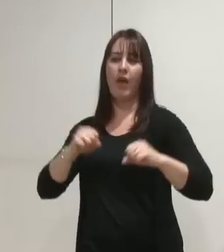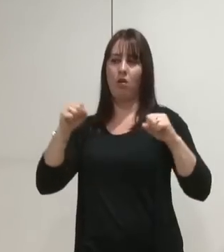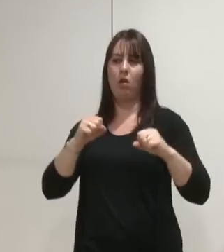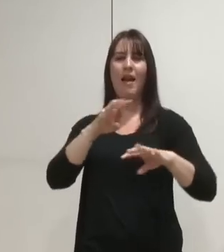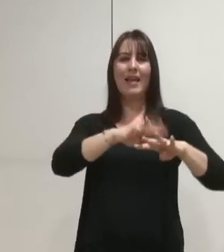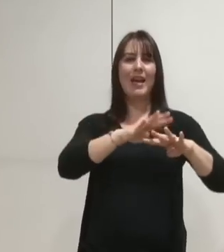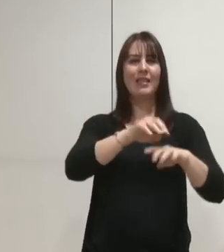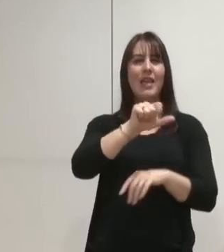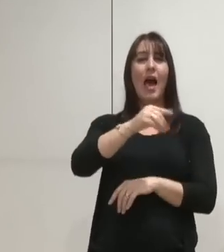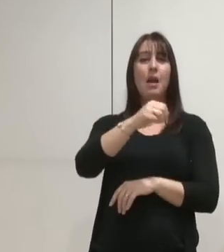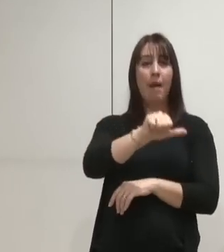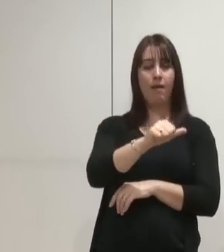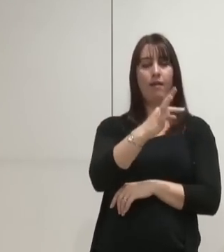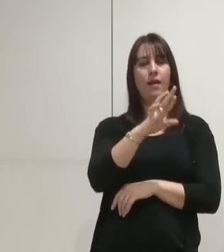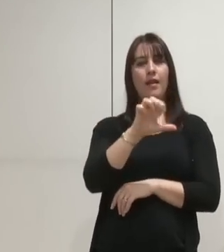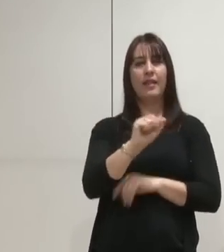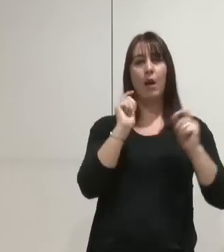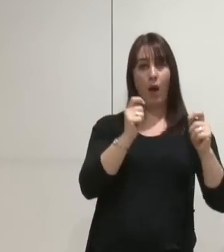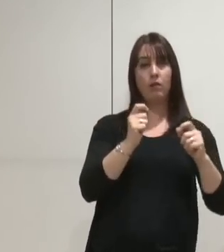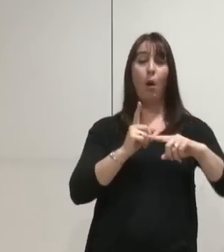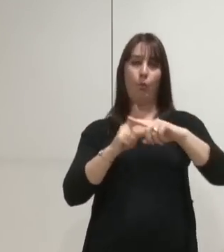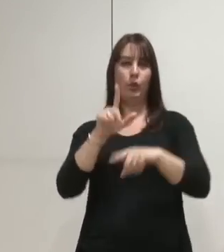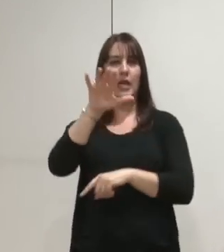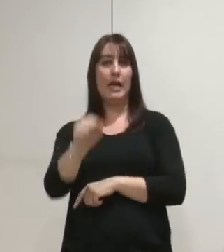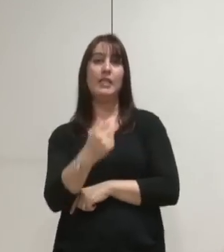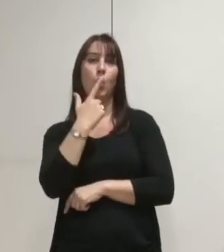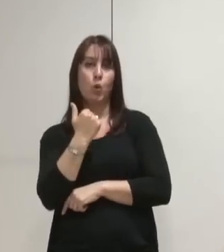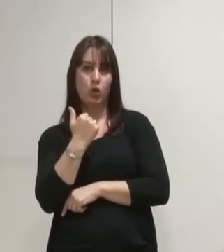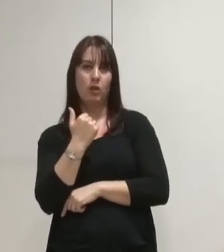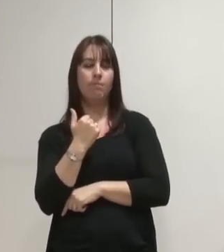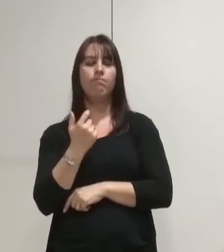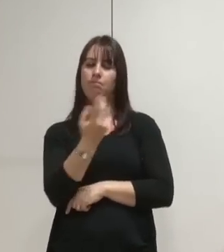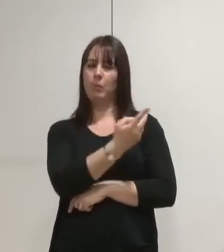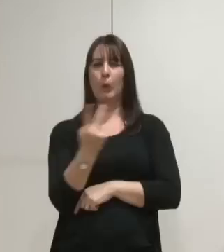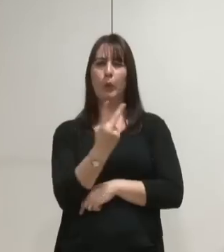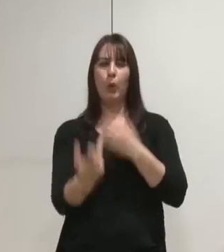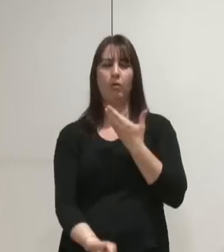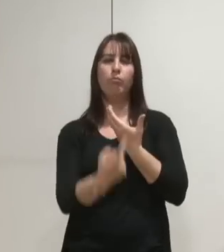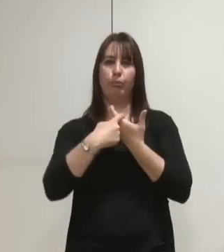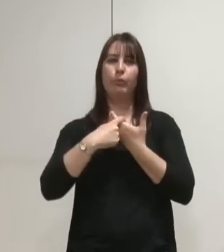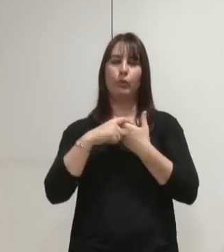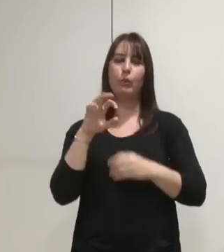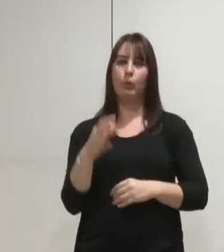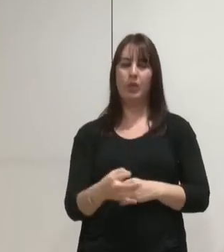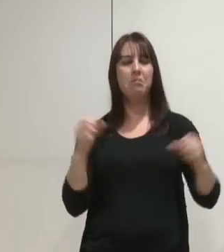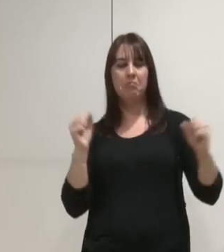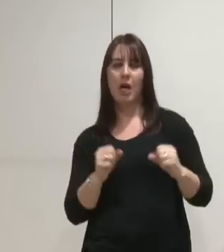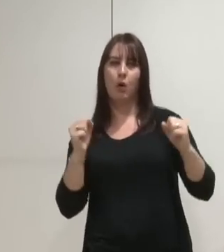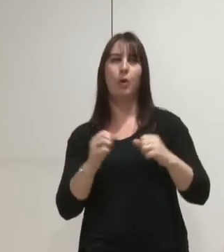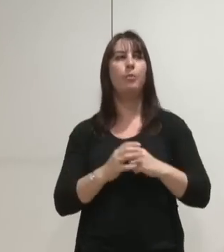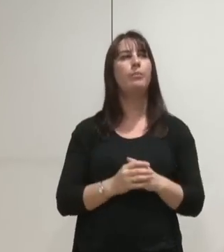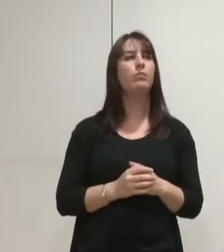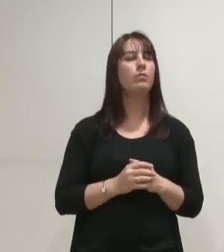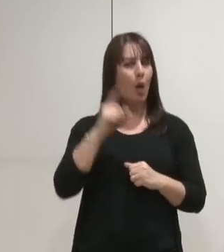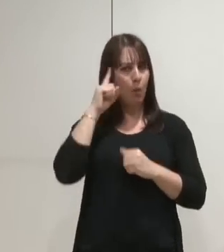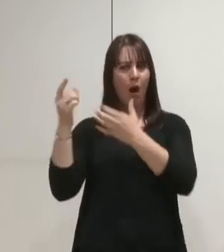clître ou même du LCE rouge je veux revenir sur ce point là parce qu'en fait il explique une partie de l'évolution